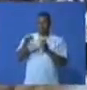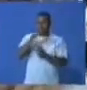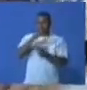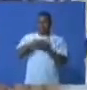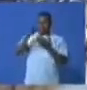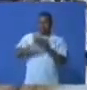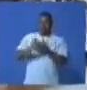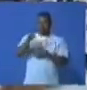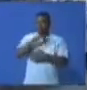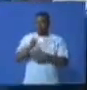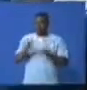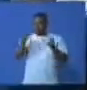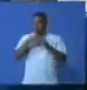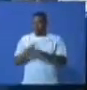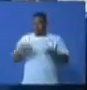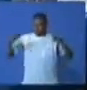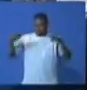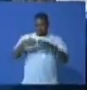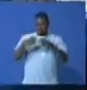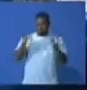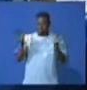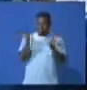au projet d'interconnexion électrique